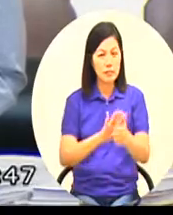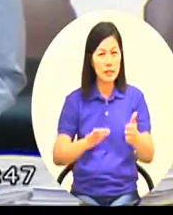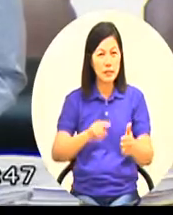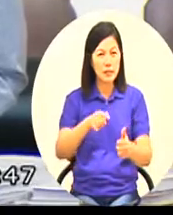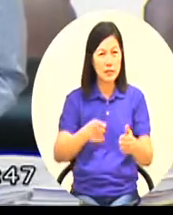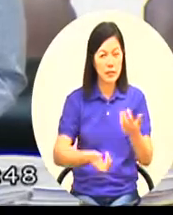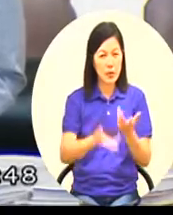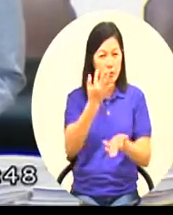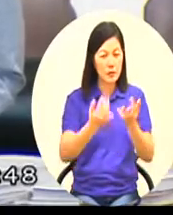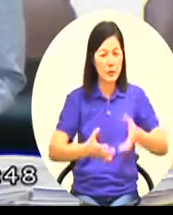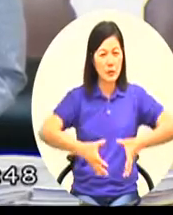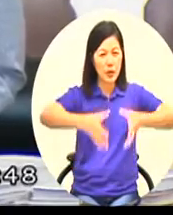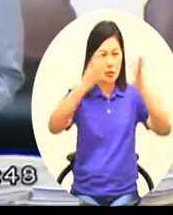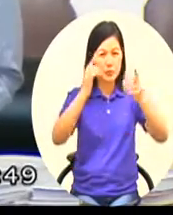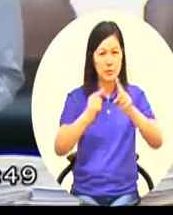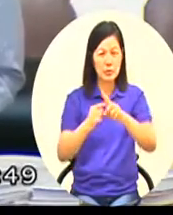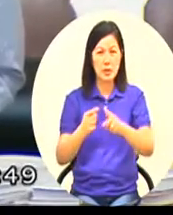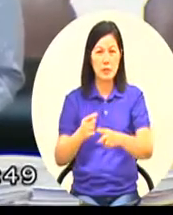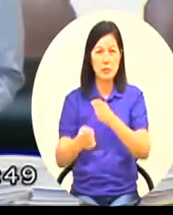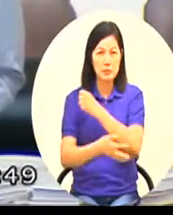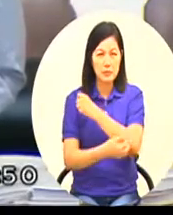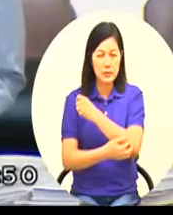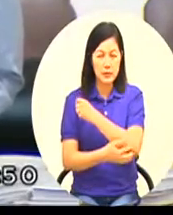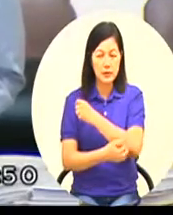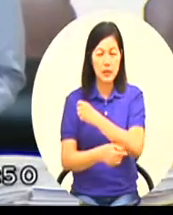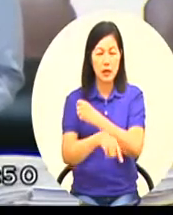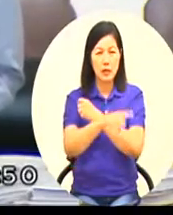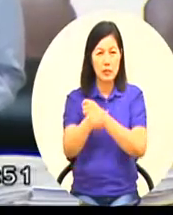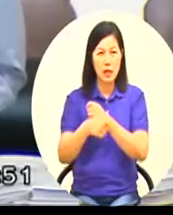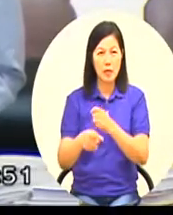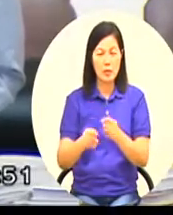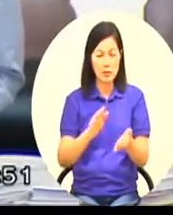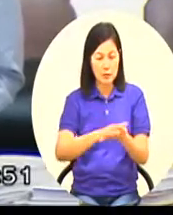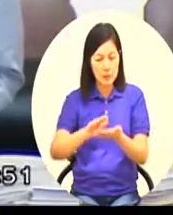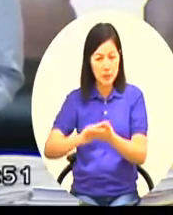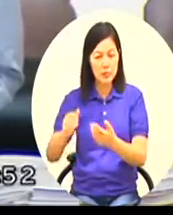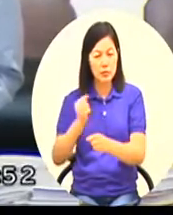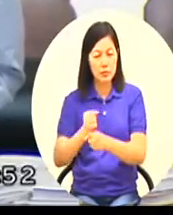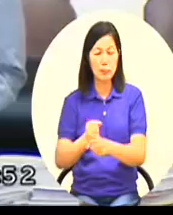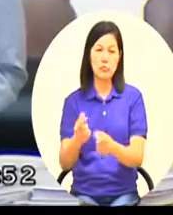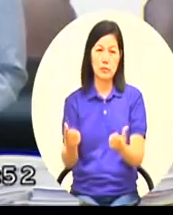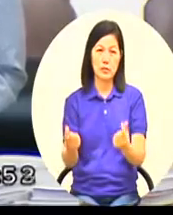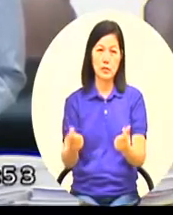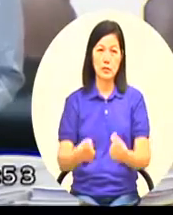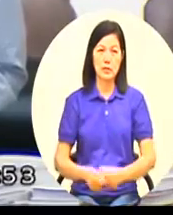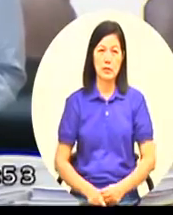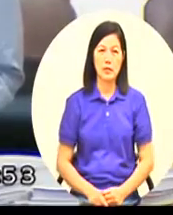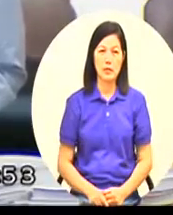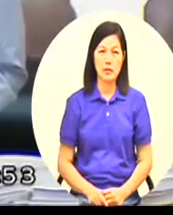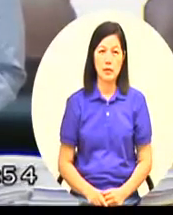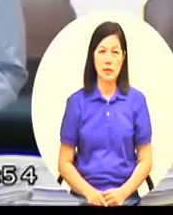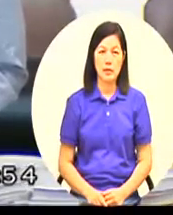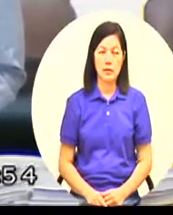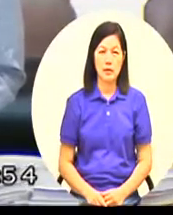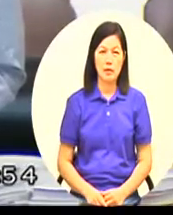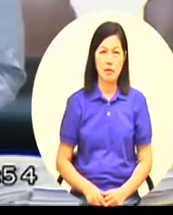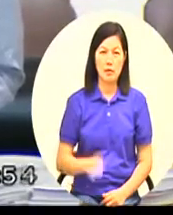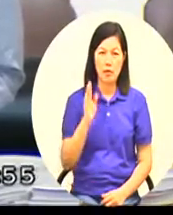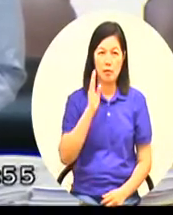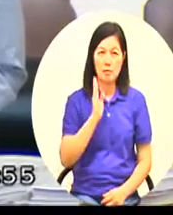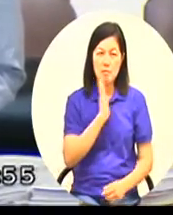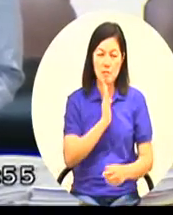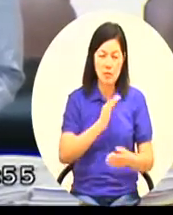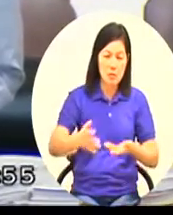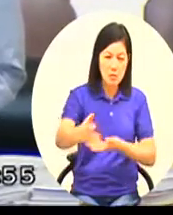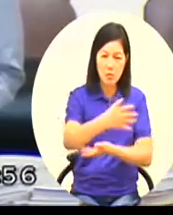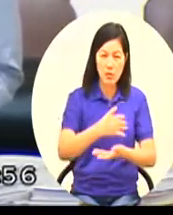化炉的人员他们也是在从事我们的清洁的工作，也是在从事我们的资源回收的工作，可是他们的